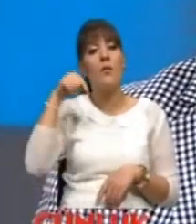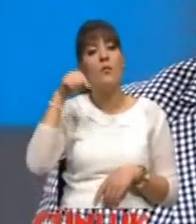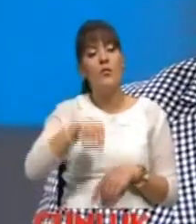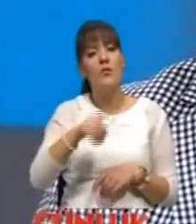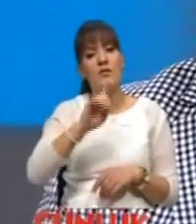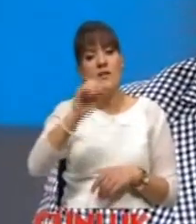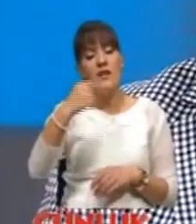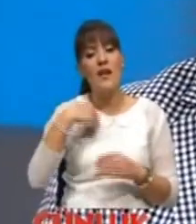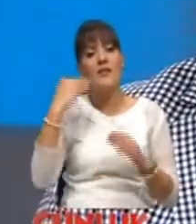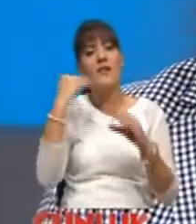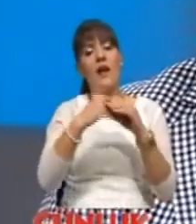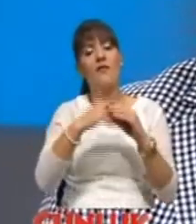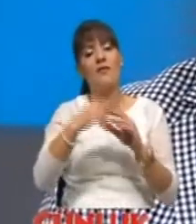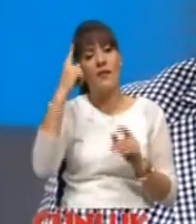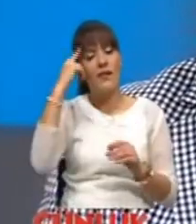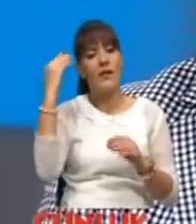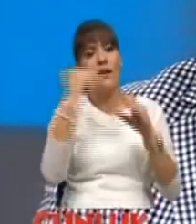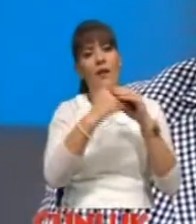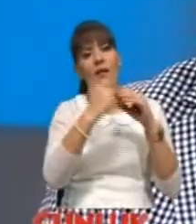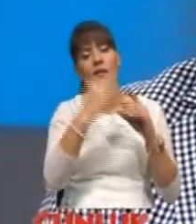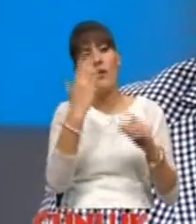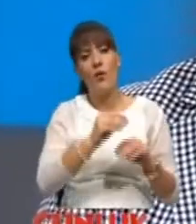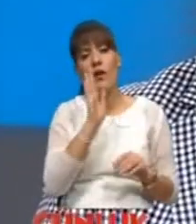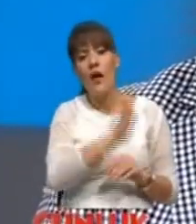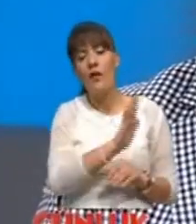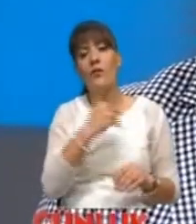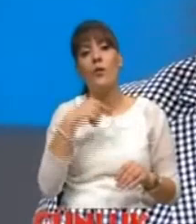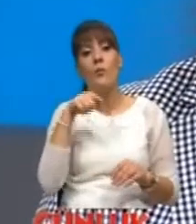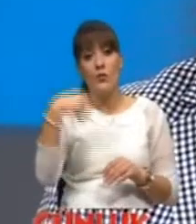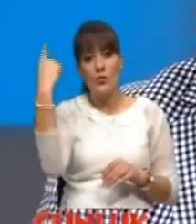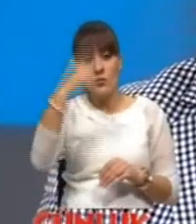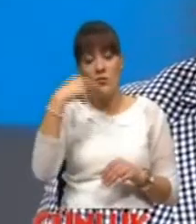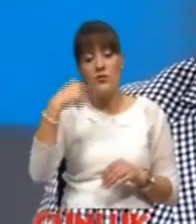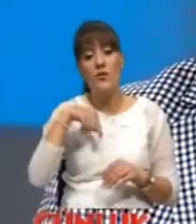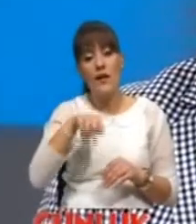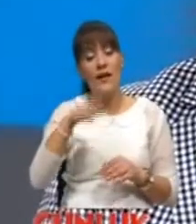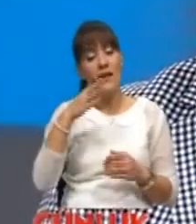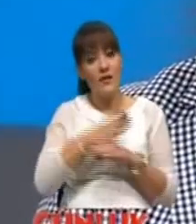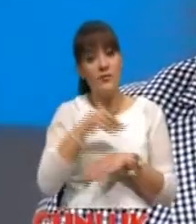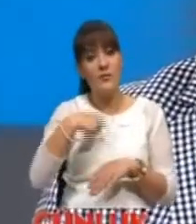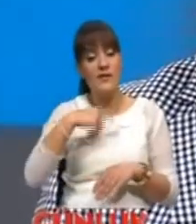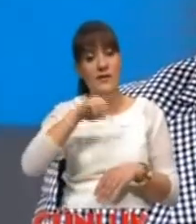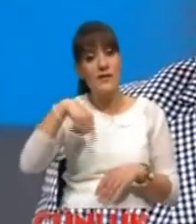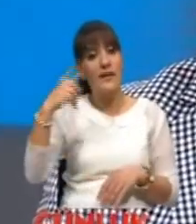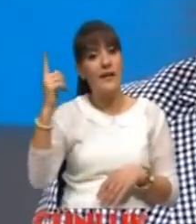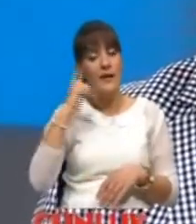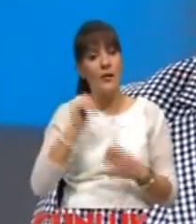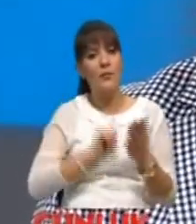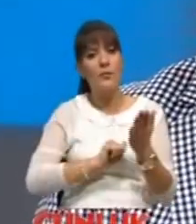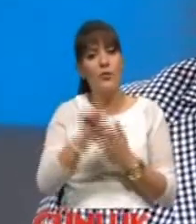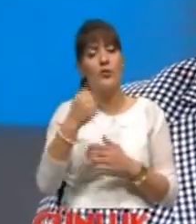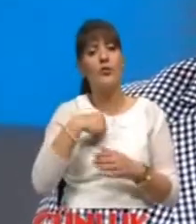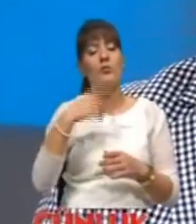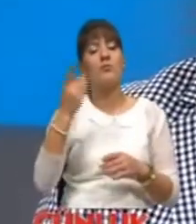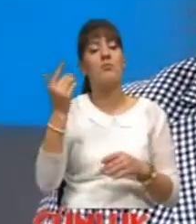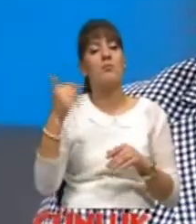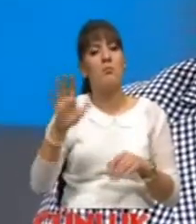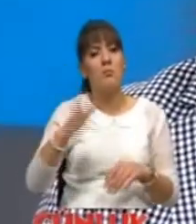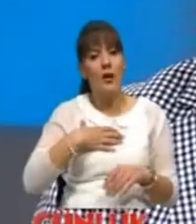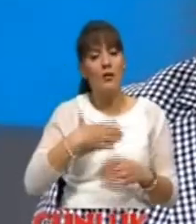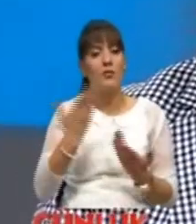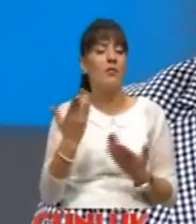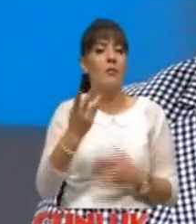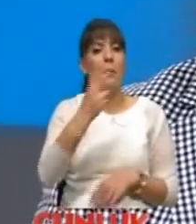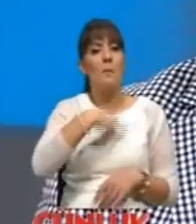bunlar sadece raflarda kalan bilgiler olur. İşte bu vesileyle de hakikaten şu an bizleri dinleyen bütün yöneticiler,